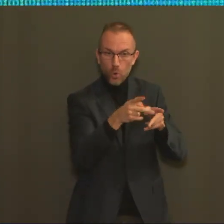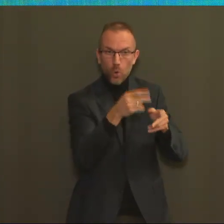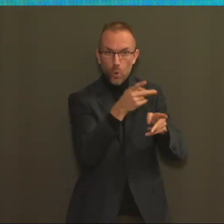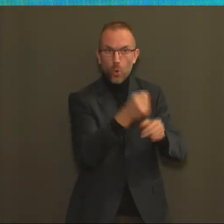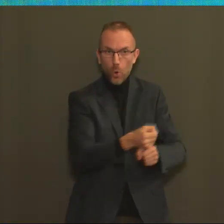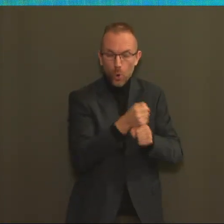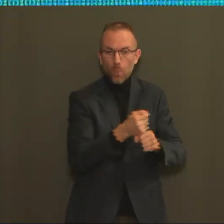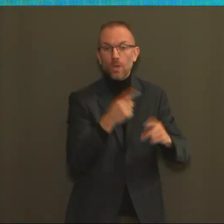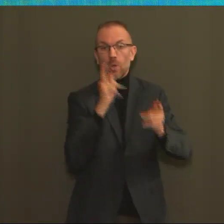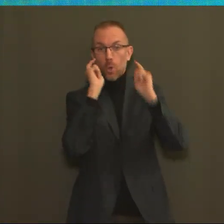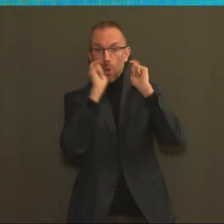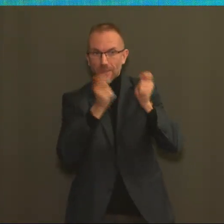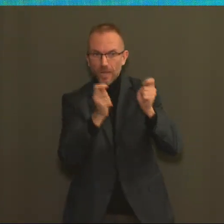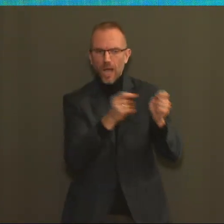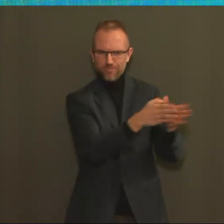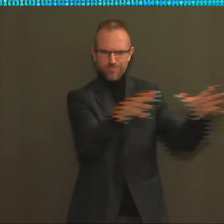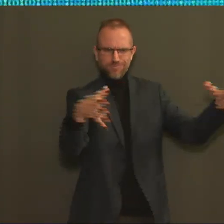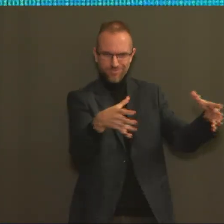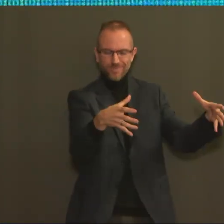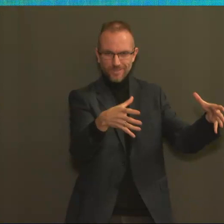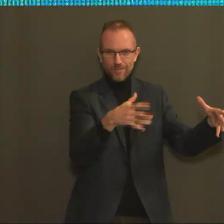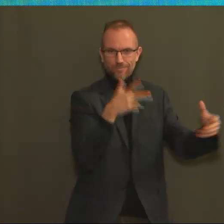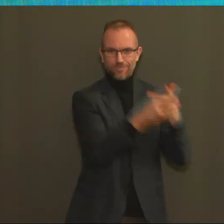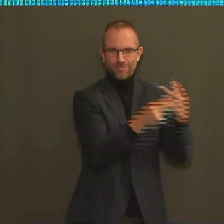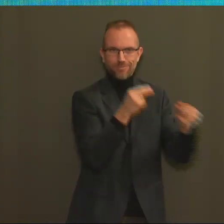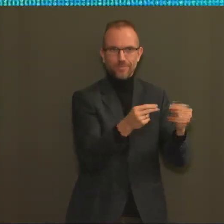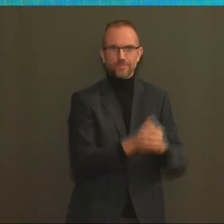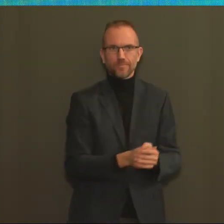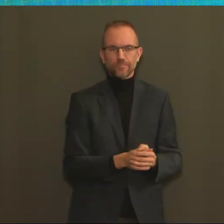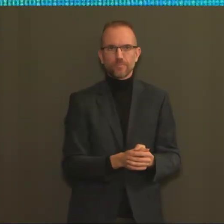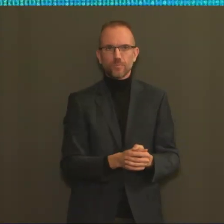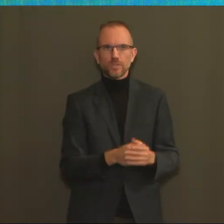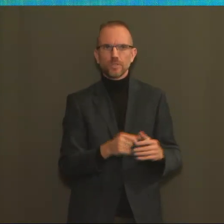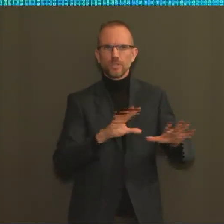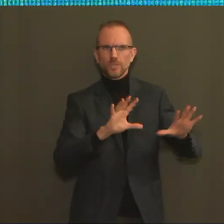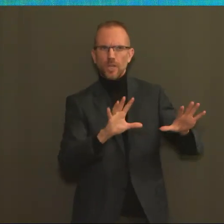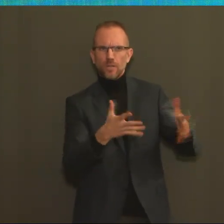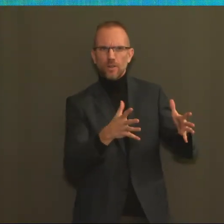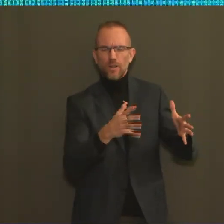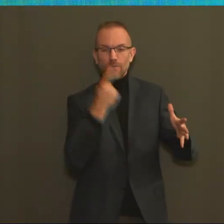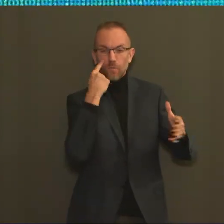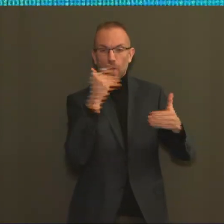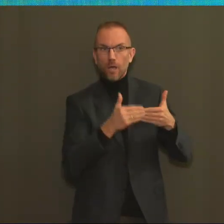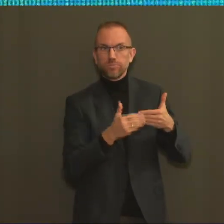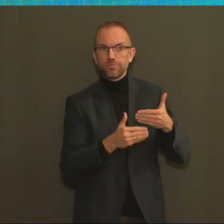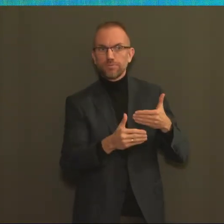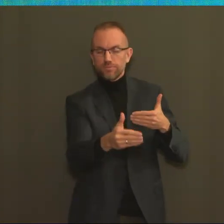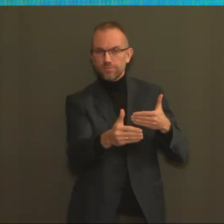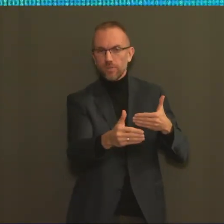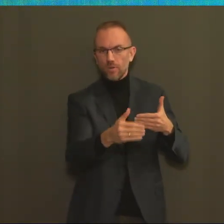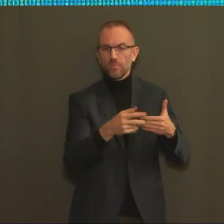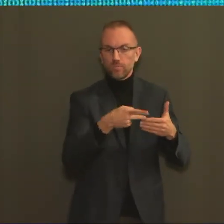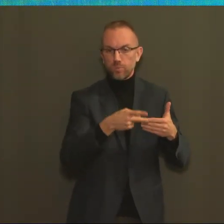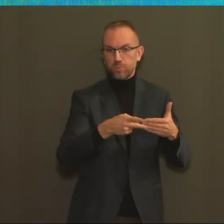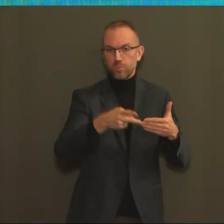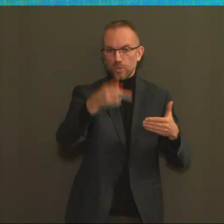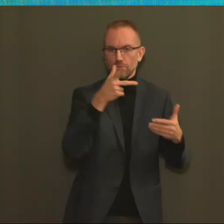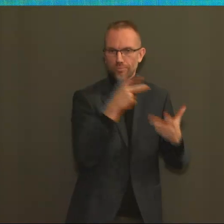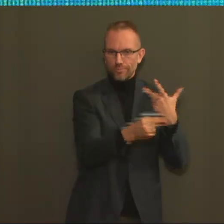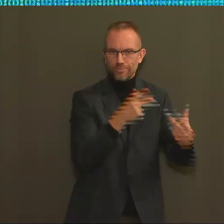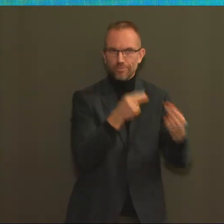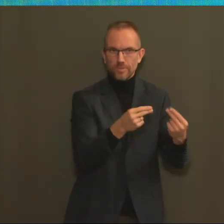cor in leisure succes te machine komt die paar steen van van recht sessie